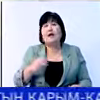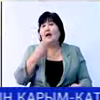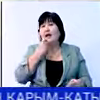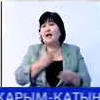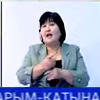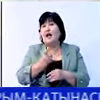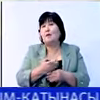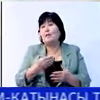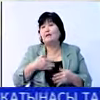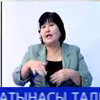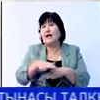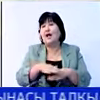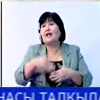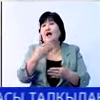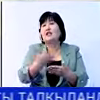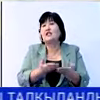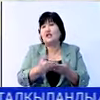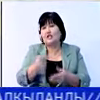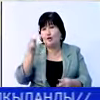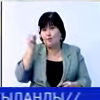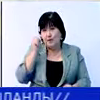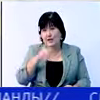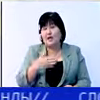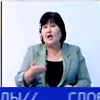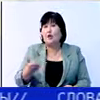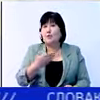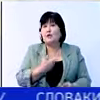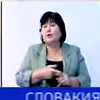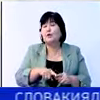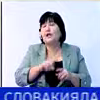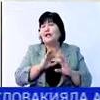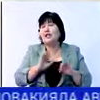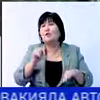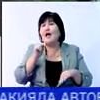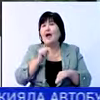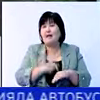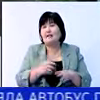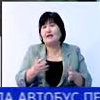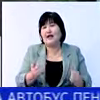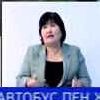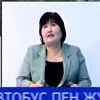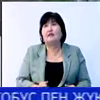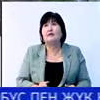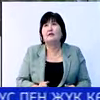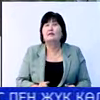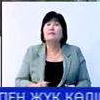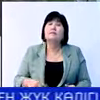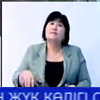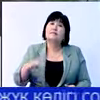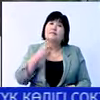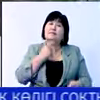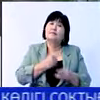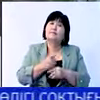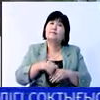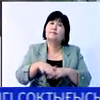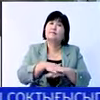комедиямен бізге халыққа жеткізе білді. Біз содан керемет әсер алдық. Әзіл астарынан